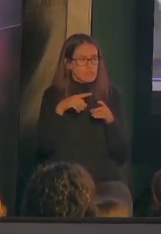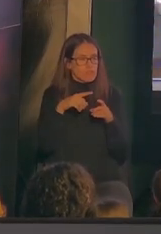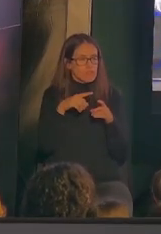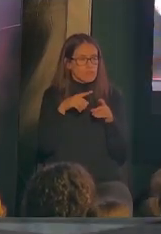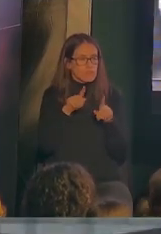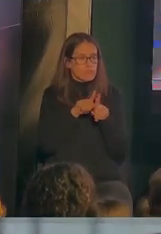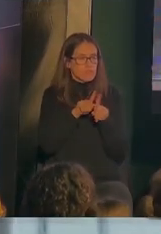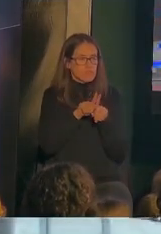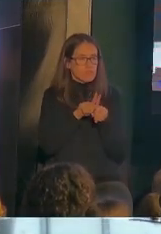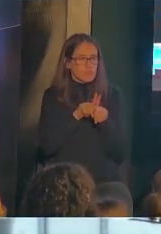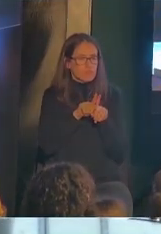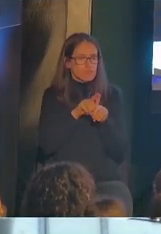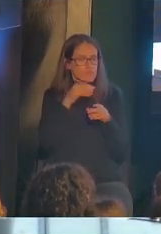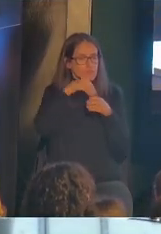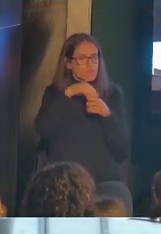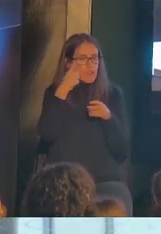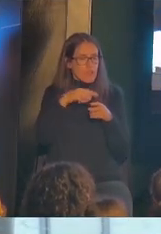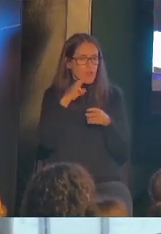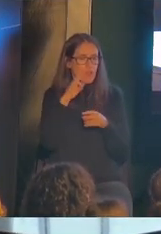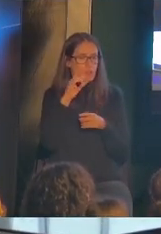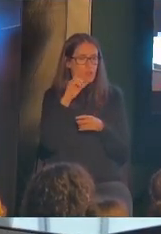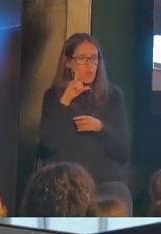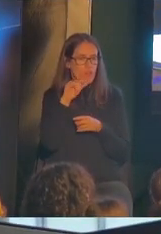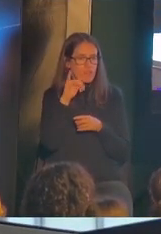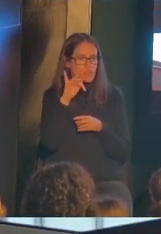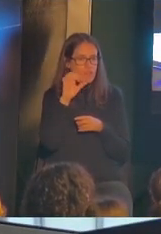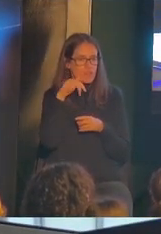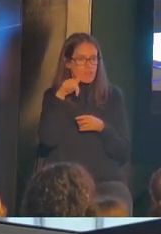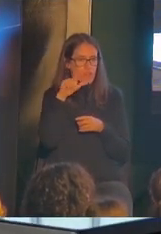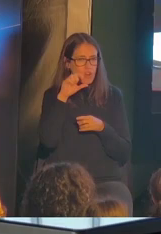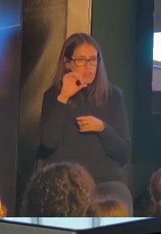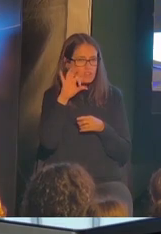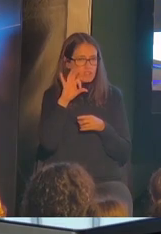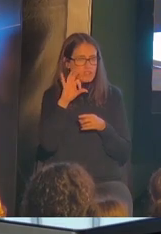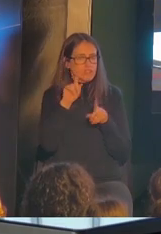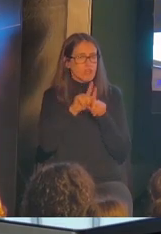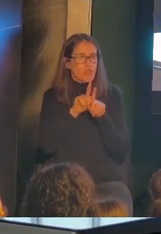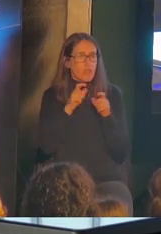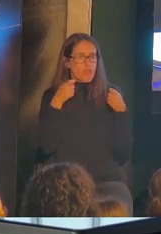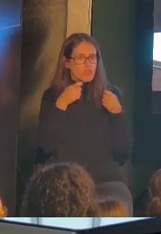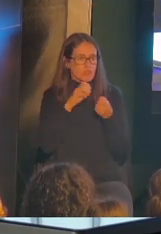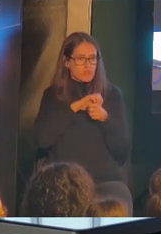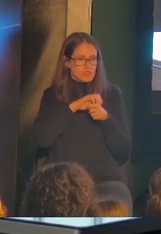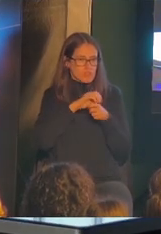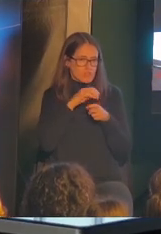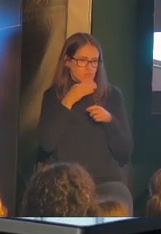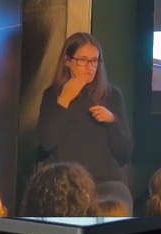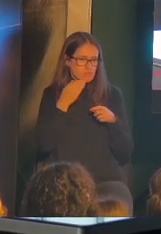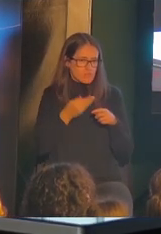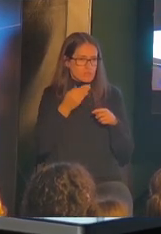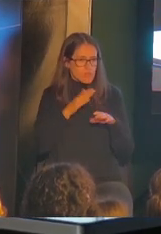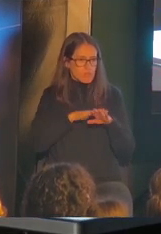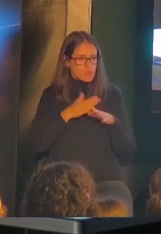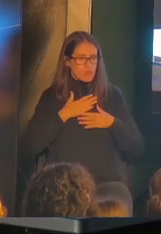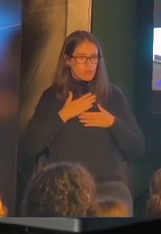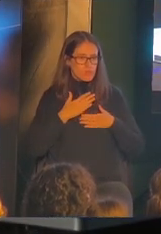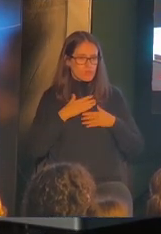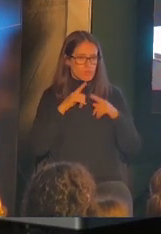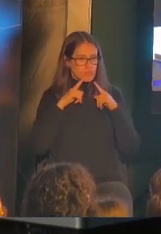grans quantitats de polifenols que són uns antioxidants també molt interessants pel nostre cos.